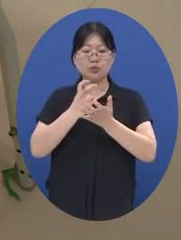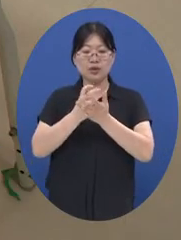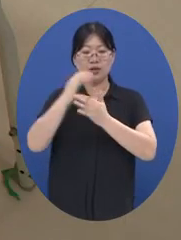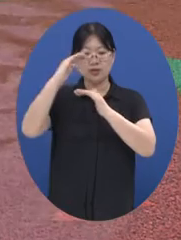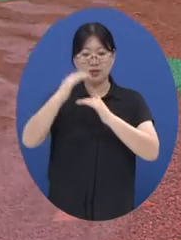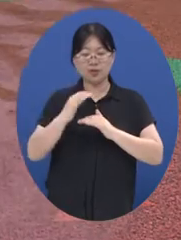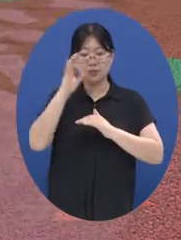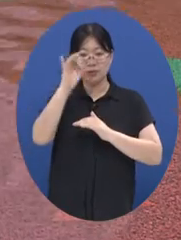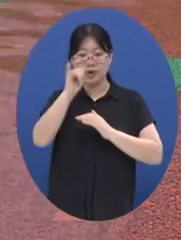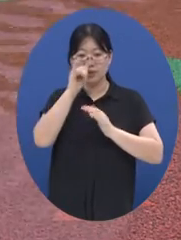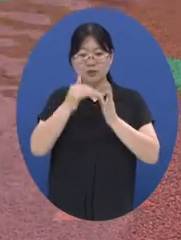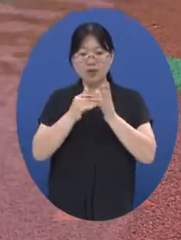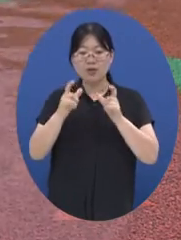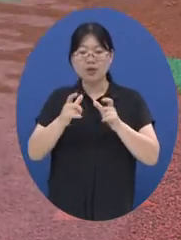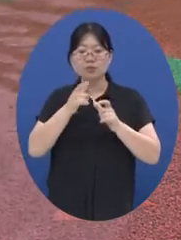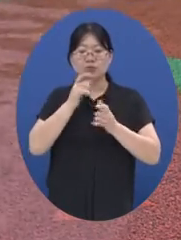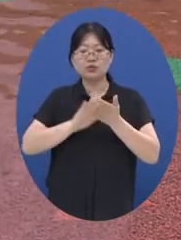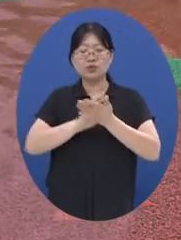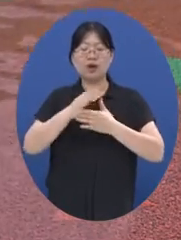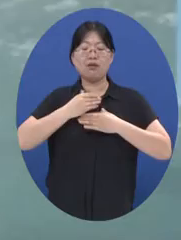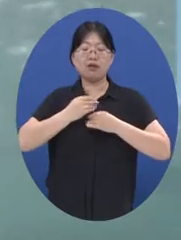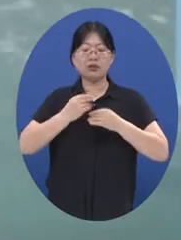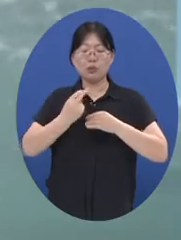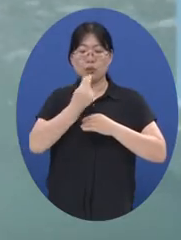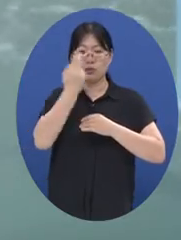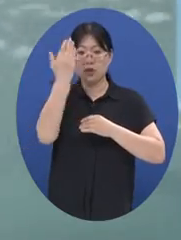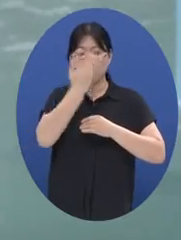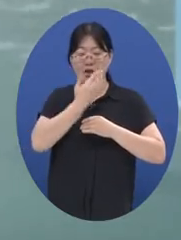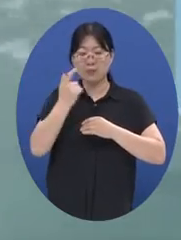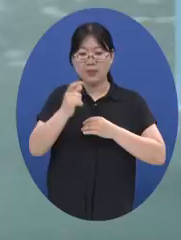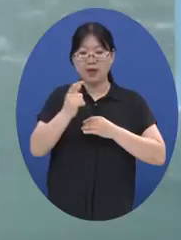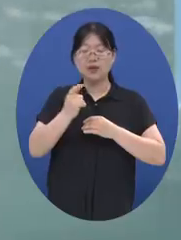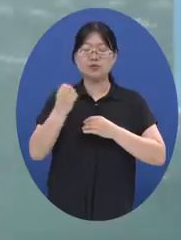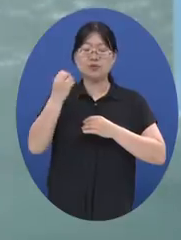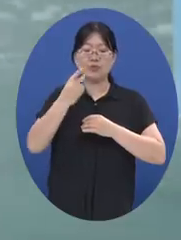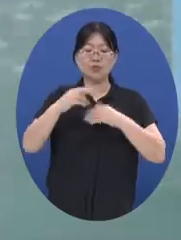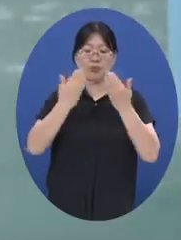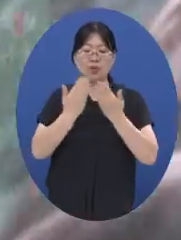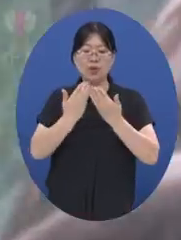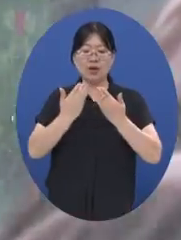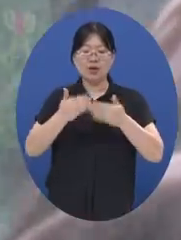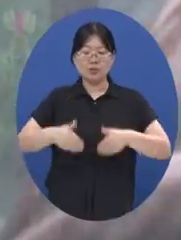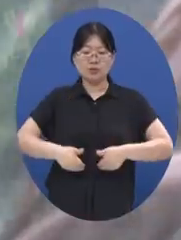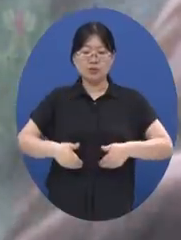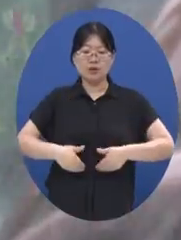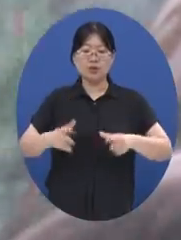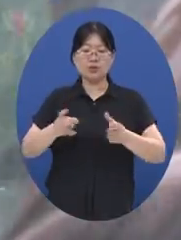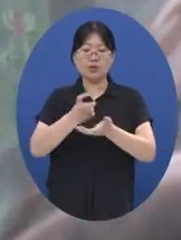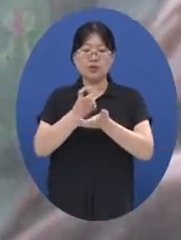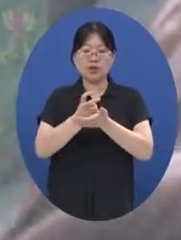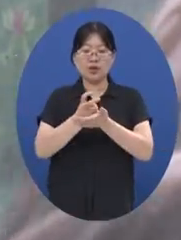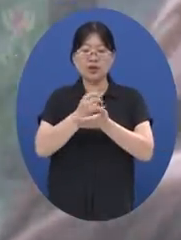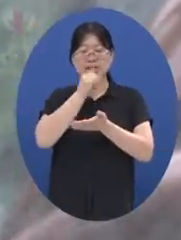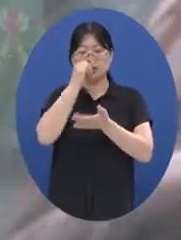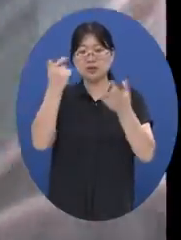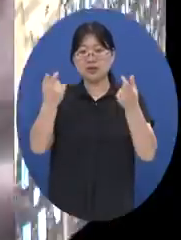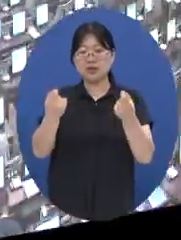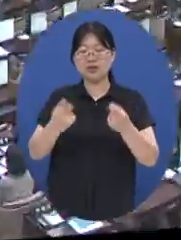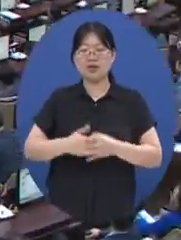띕니다. 이 밖에 도민 물놀이 안전과 공기질 관리 강화, 도민 안전 전반을 규정한 조례안 등이 처리될